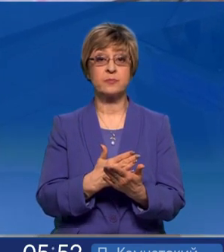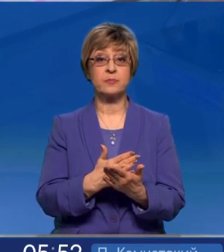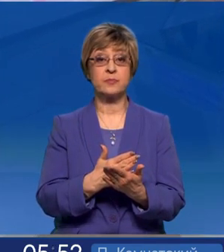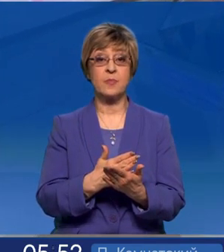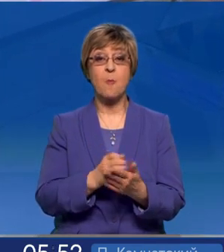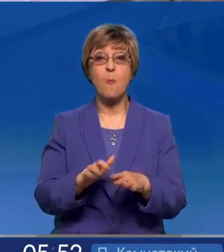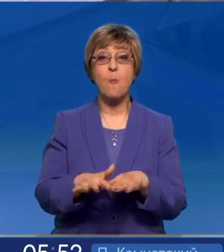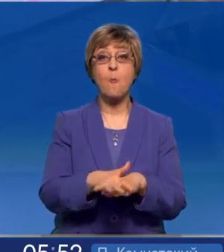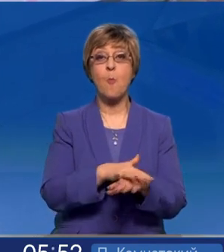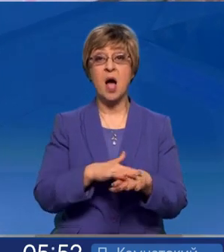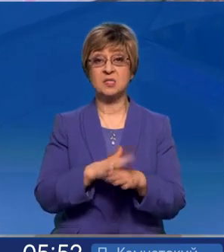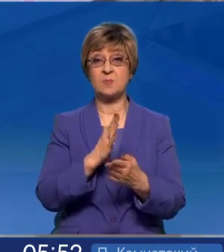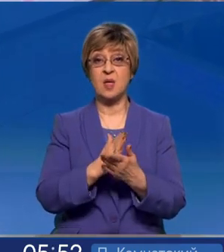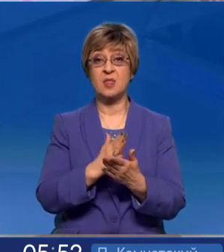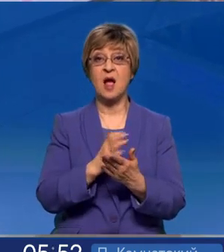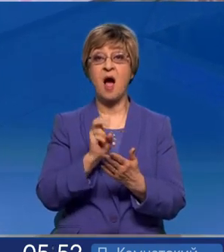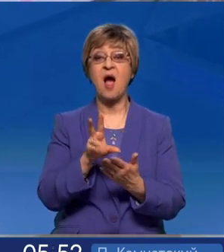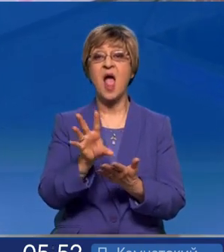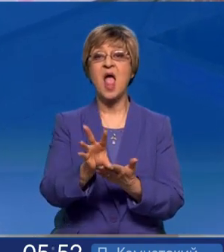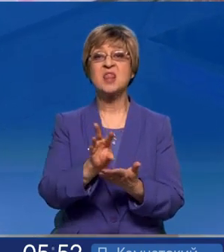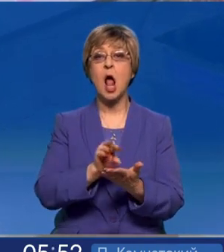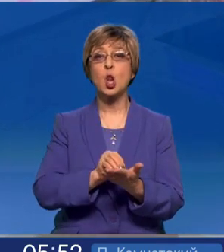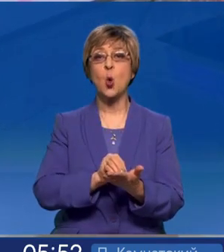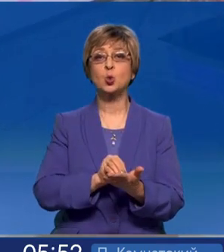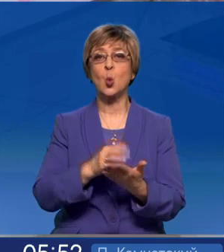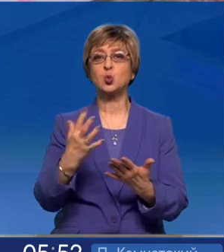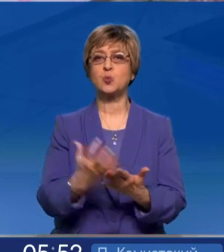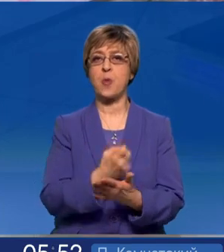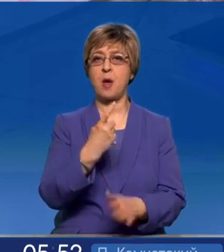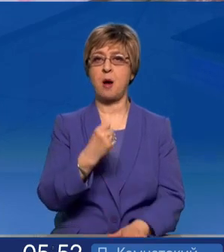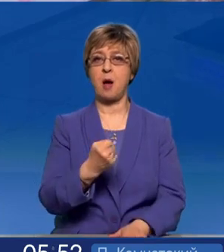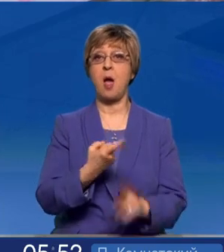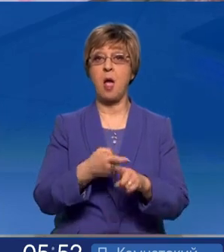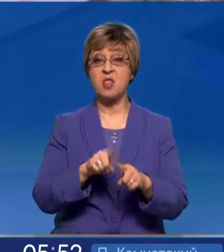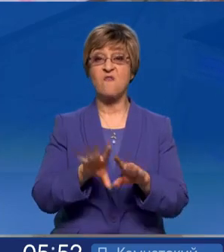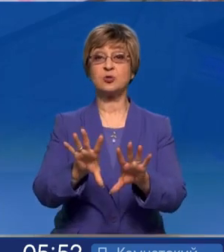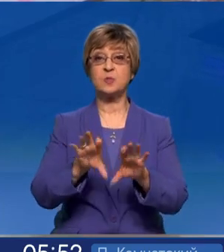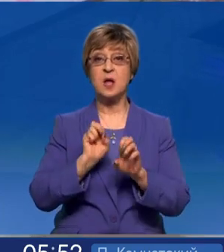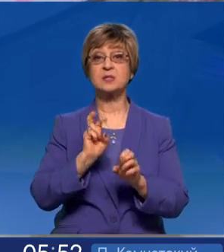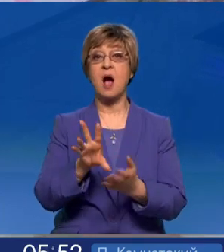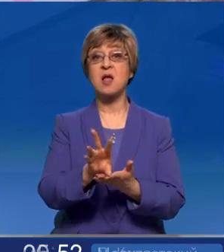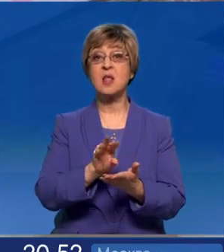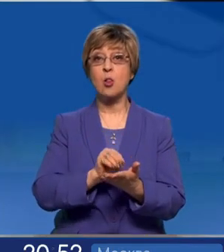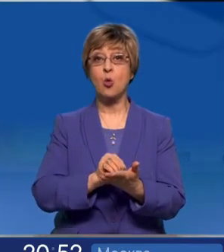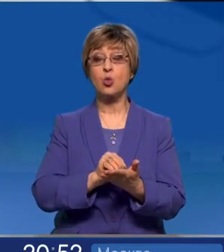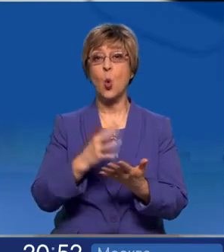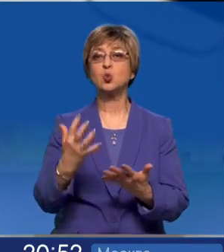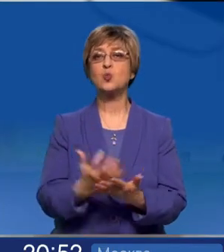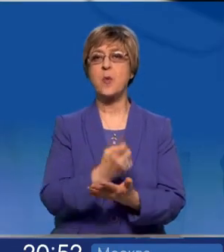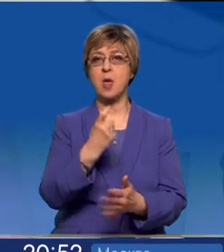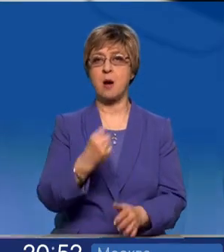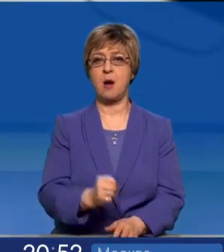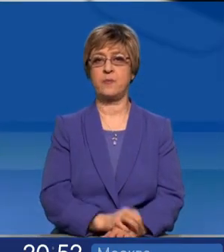масса имеют перед собой эталон успеха. Вот они реально воспринимают это как эталон успеха. Та же Лерчик, предположим, да?